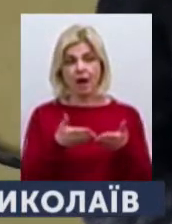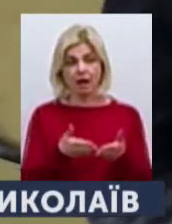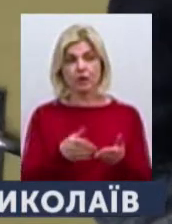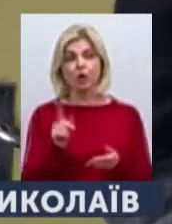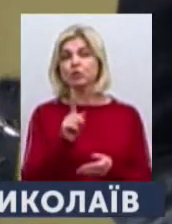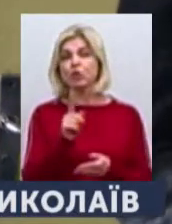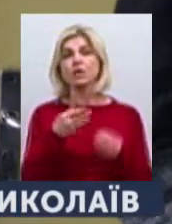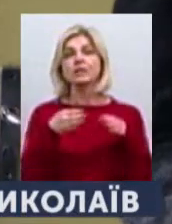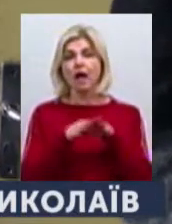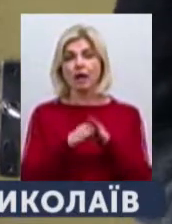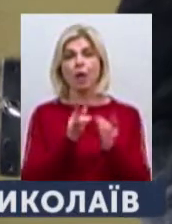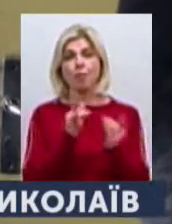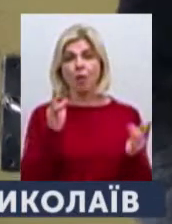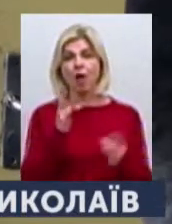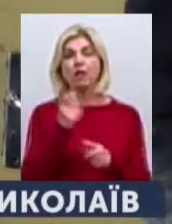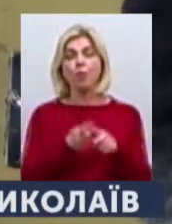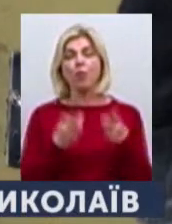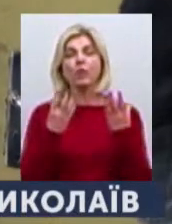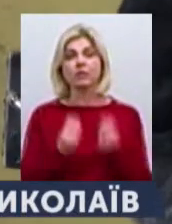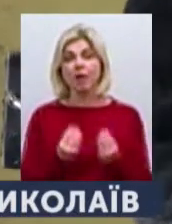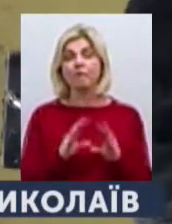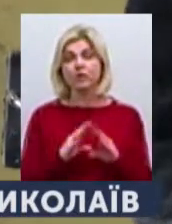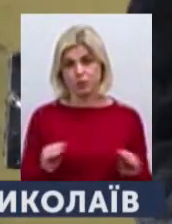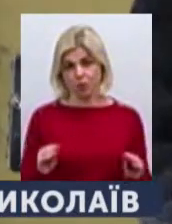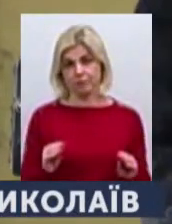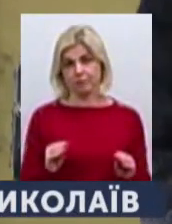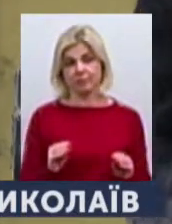мост? Ну просто на півдня. Все.